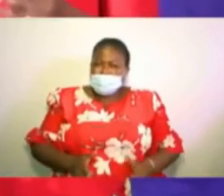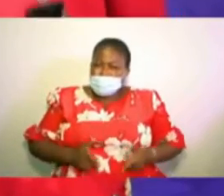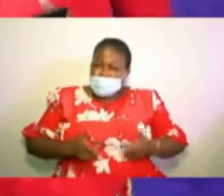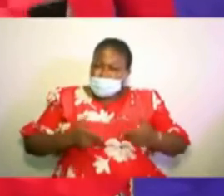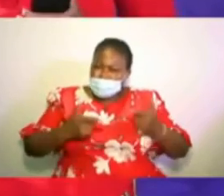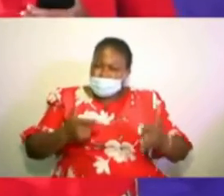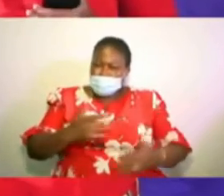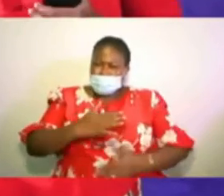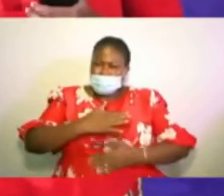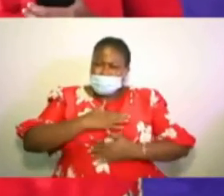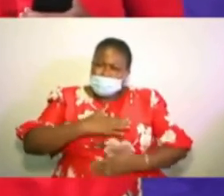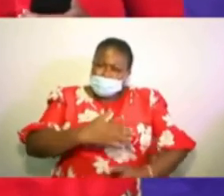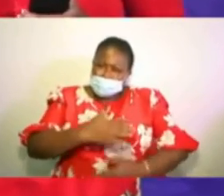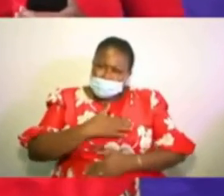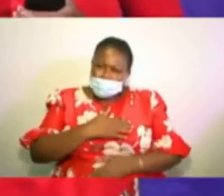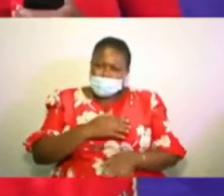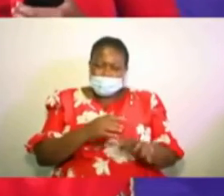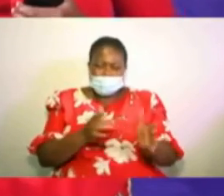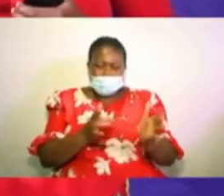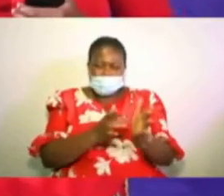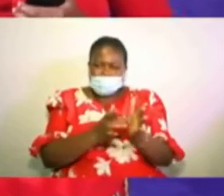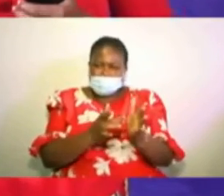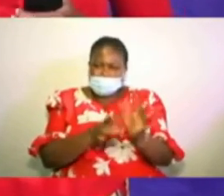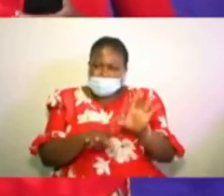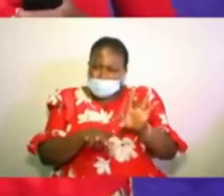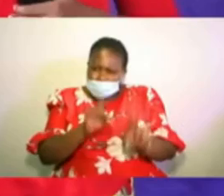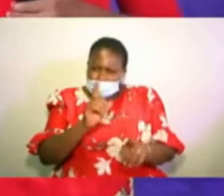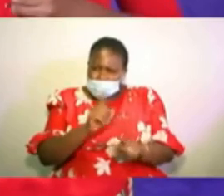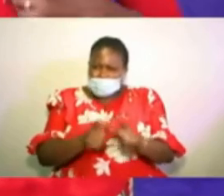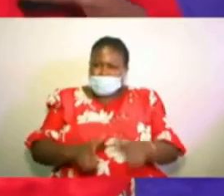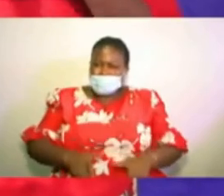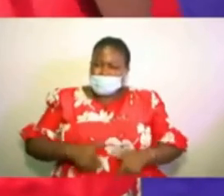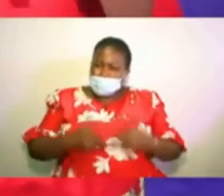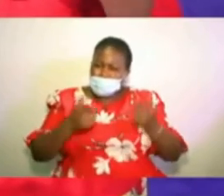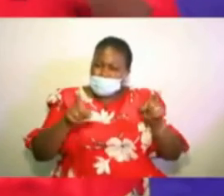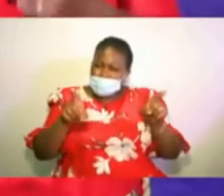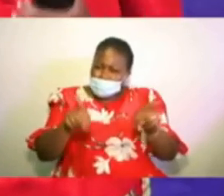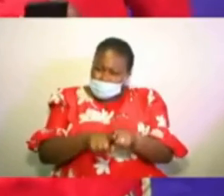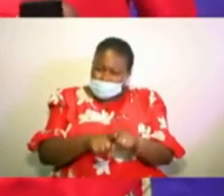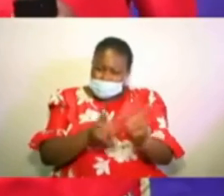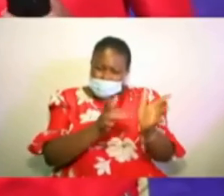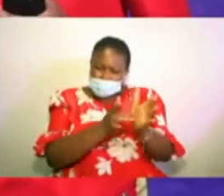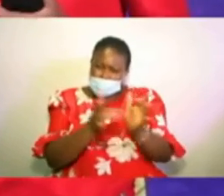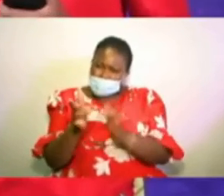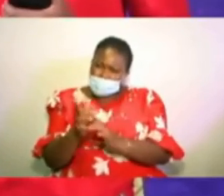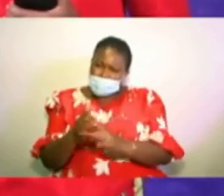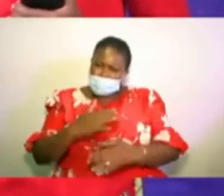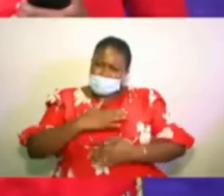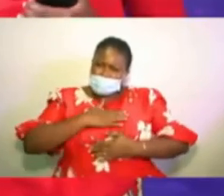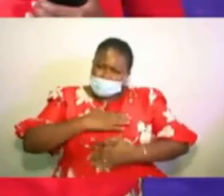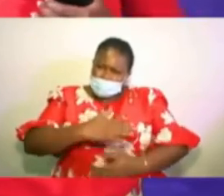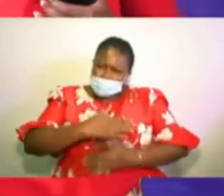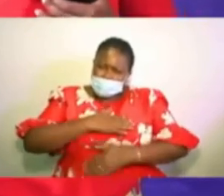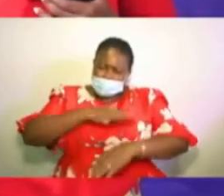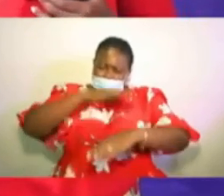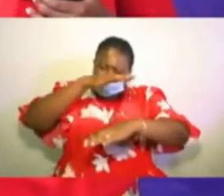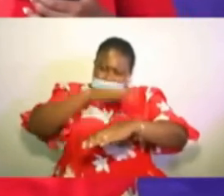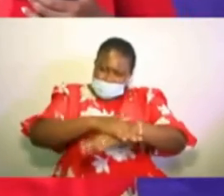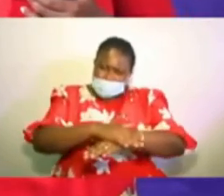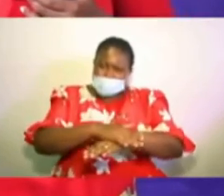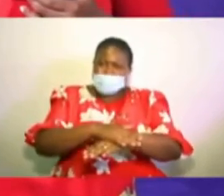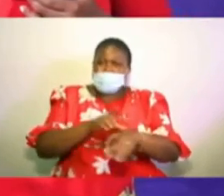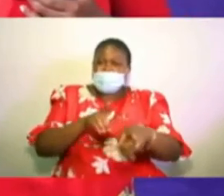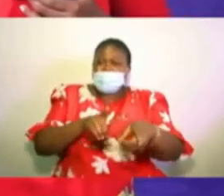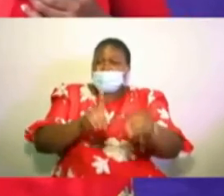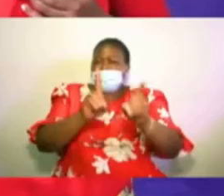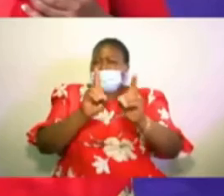de la vie. And Jesus breathes into the disciples. Et puis Jésus souffle dans les disciples. And that breath of